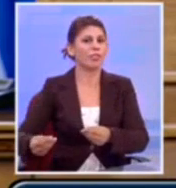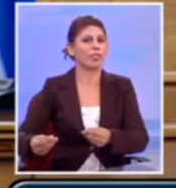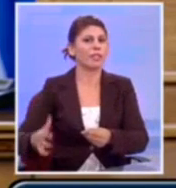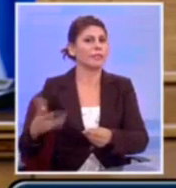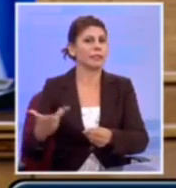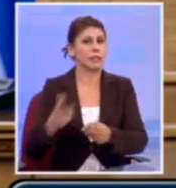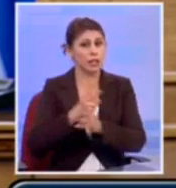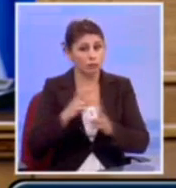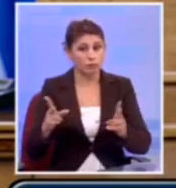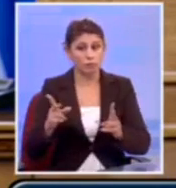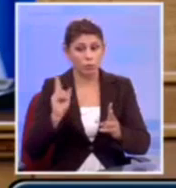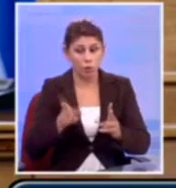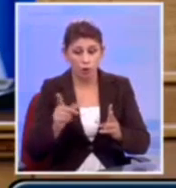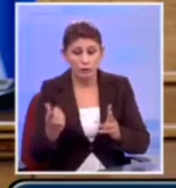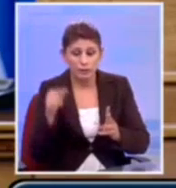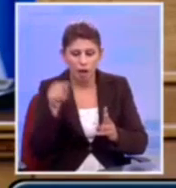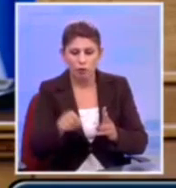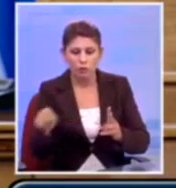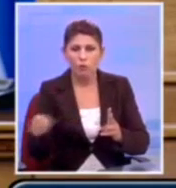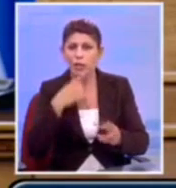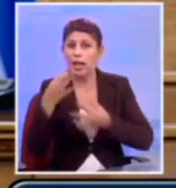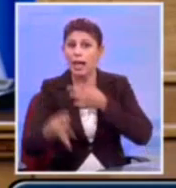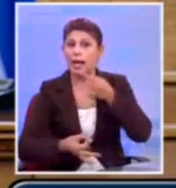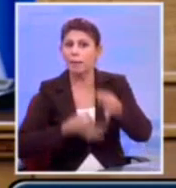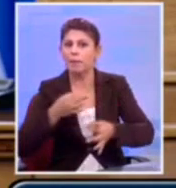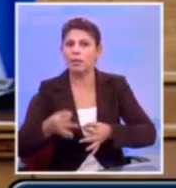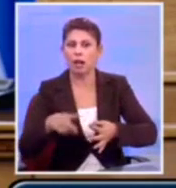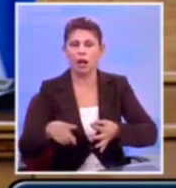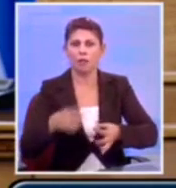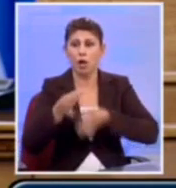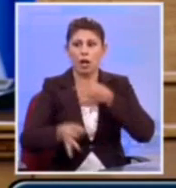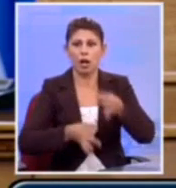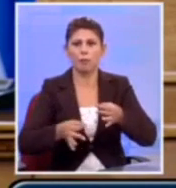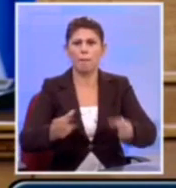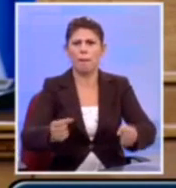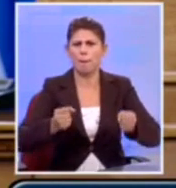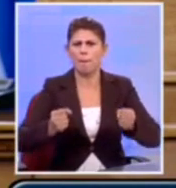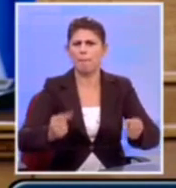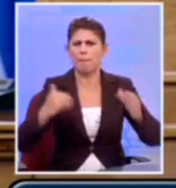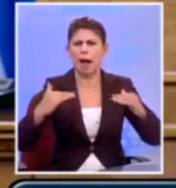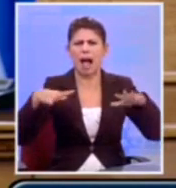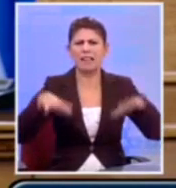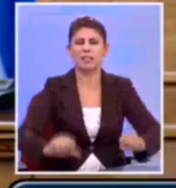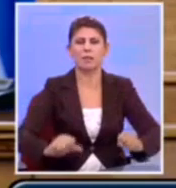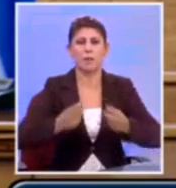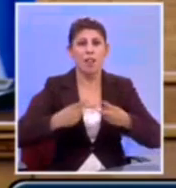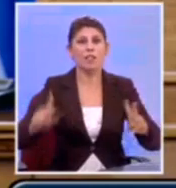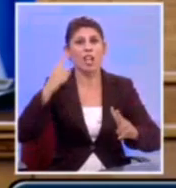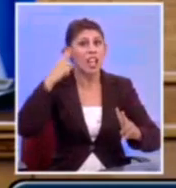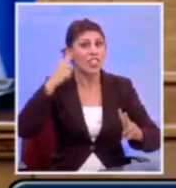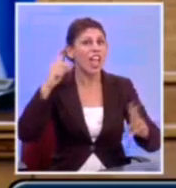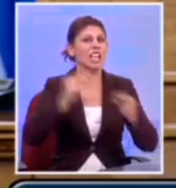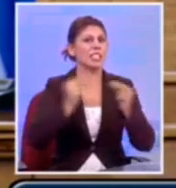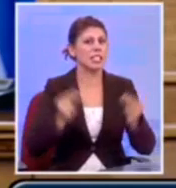μόνο η διάγνωση του κακού, αλλά και η ερμηνεία, η οποία κλονίζει κατεστημένα και απελευθερώνει ιδέες και λύσεις